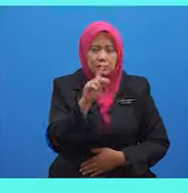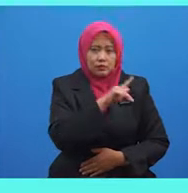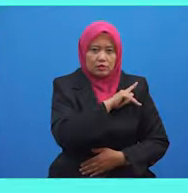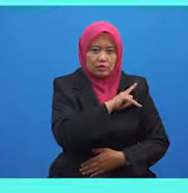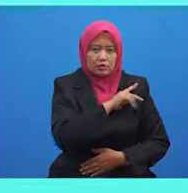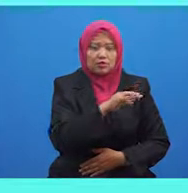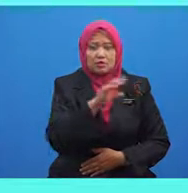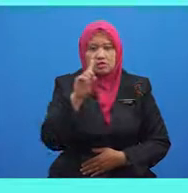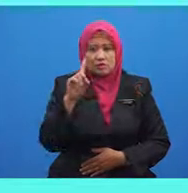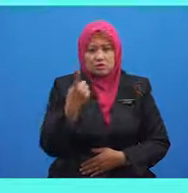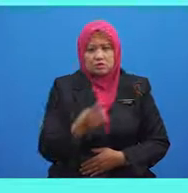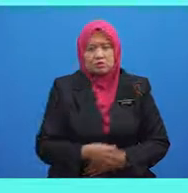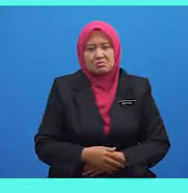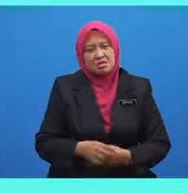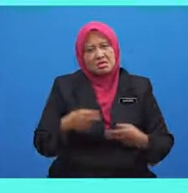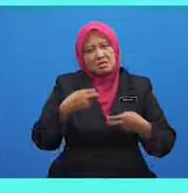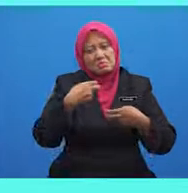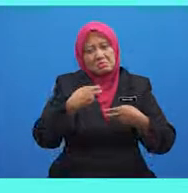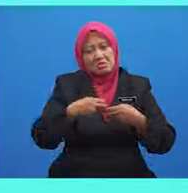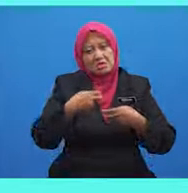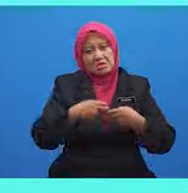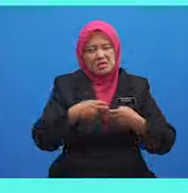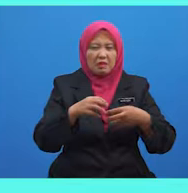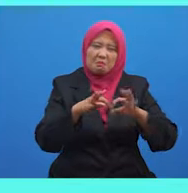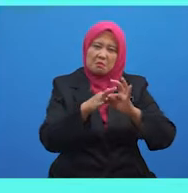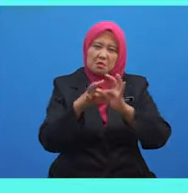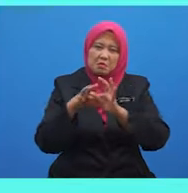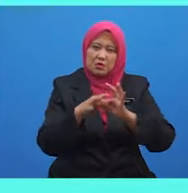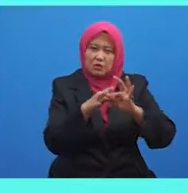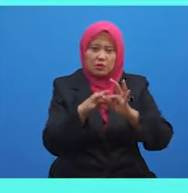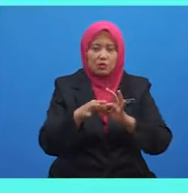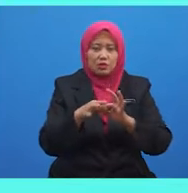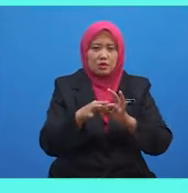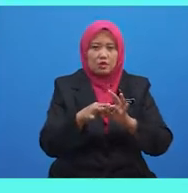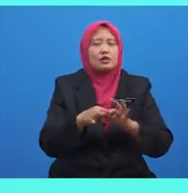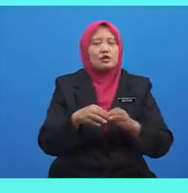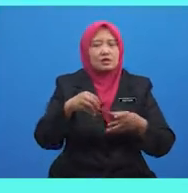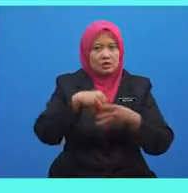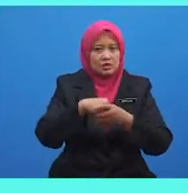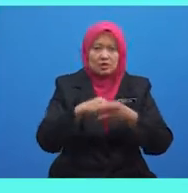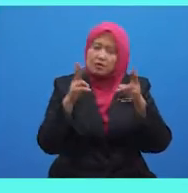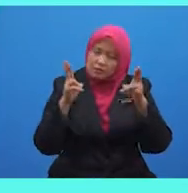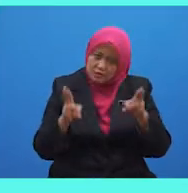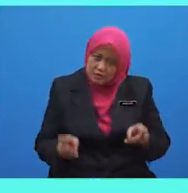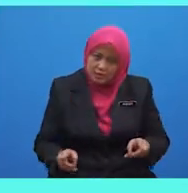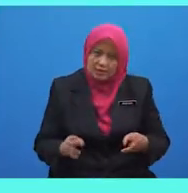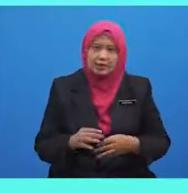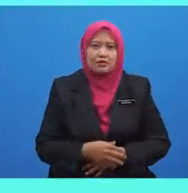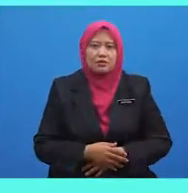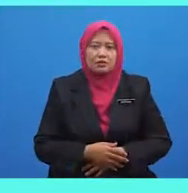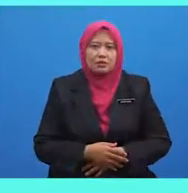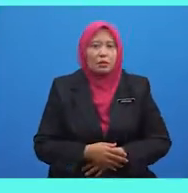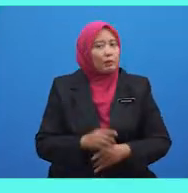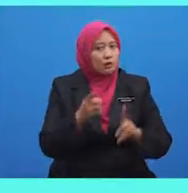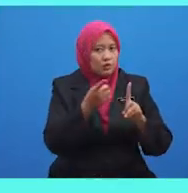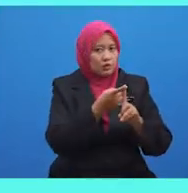di dalam kalangan rakyat di Melaka. Apakah masalah perpaduan tersebut? Rakyat Melaka tidak bersatu